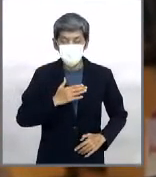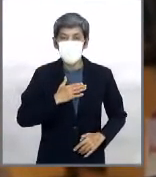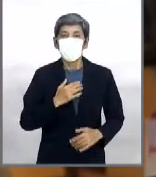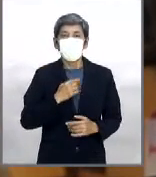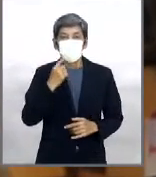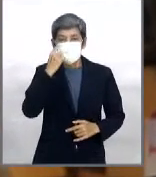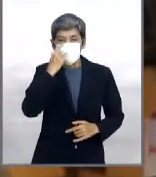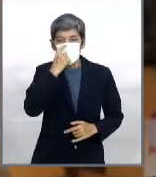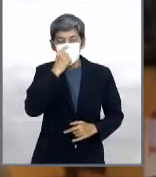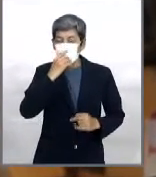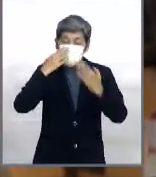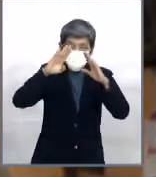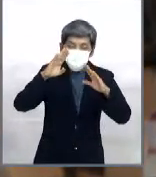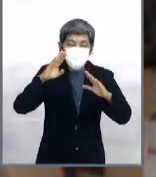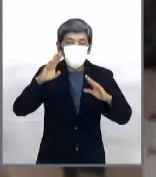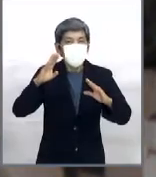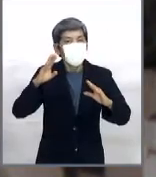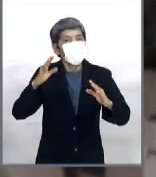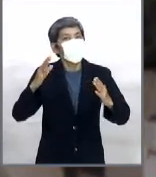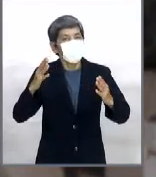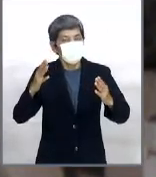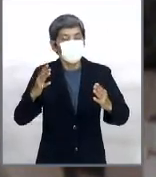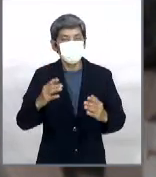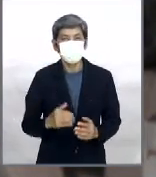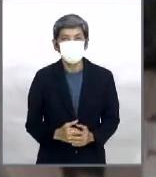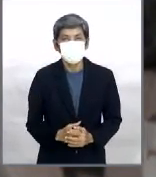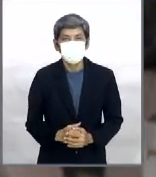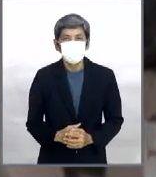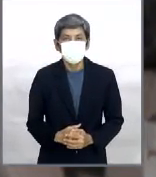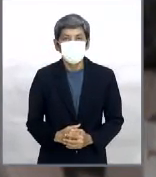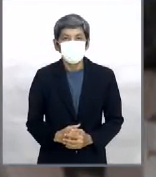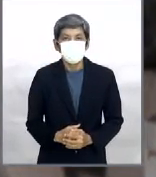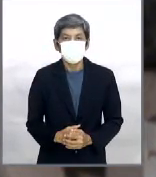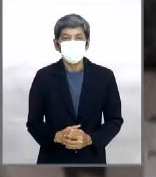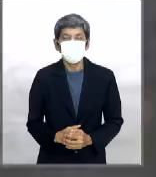สูญเสียสายตาฉับพลันภายใน1อาทิตย์